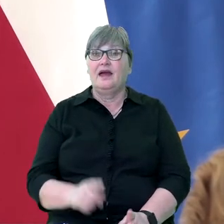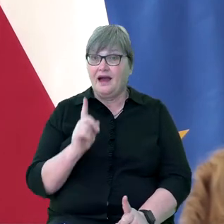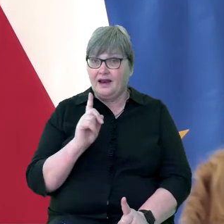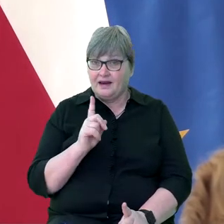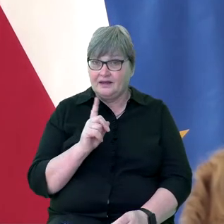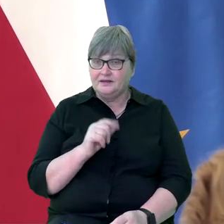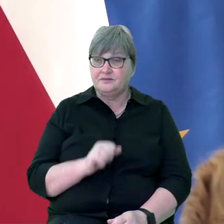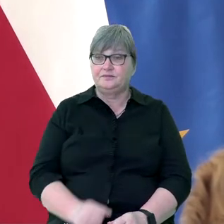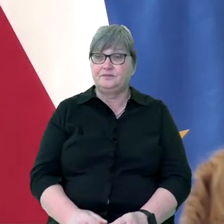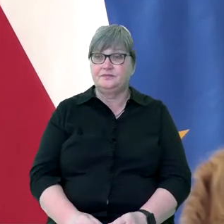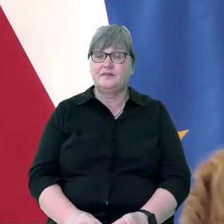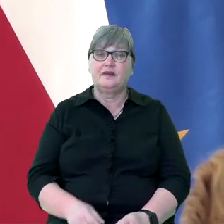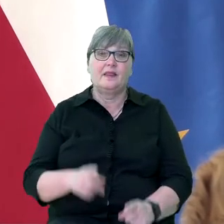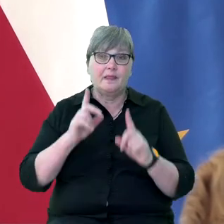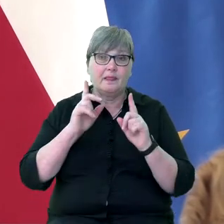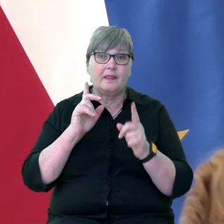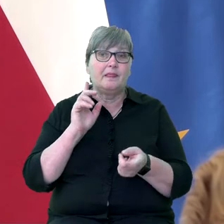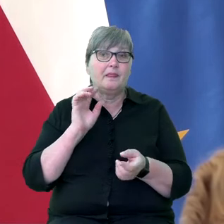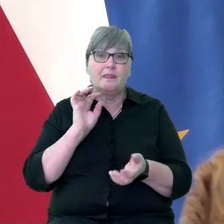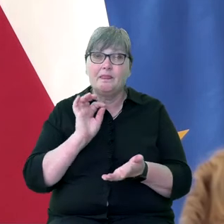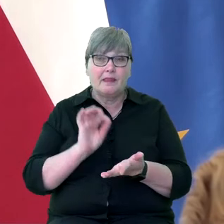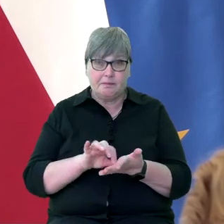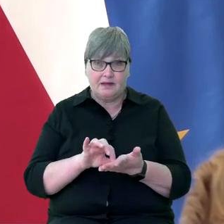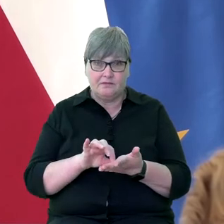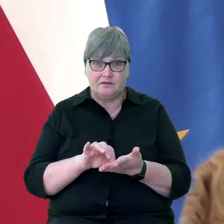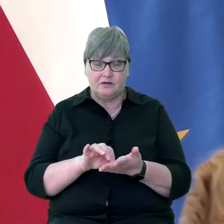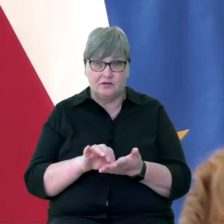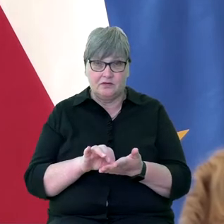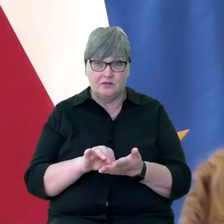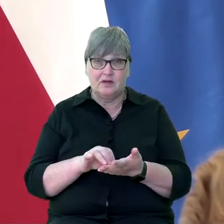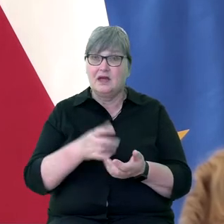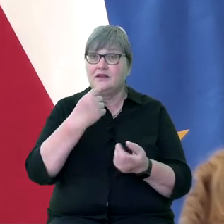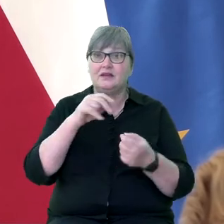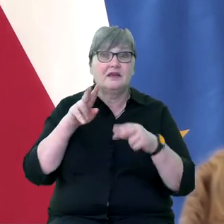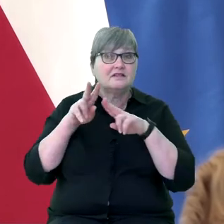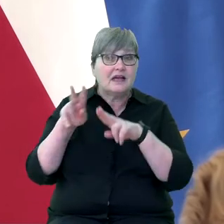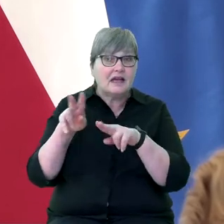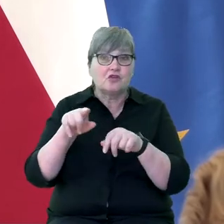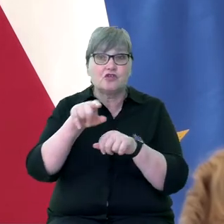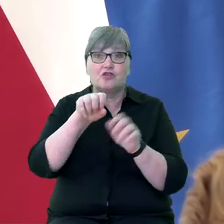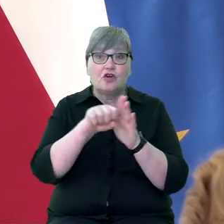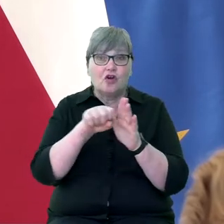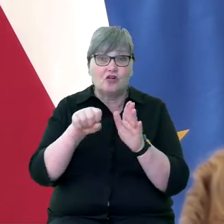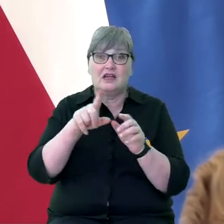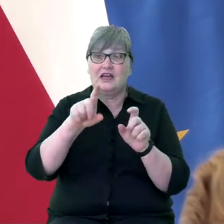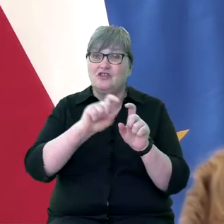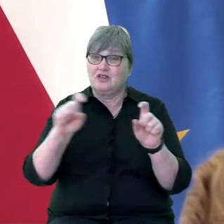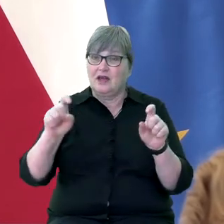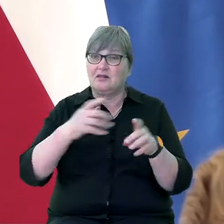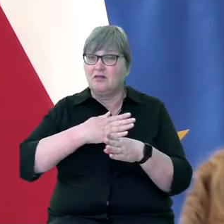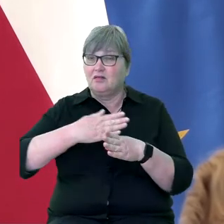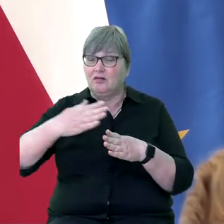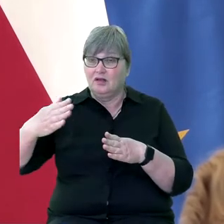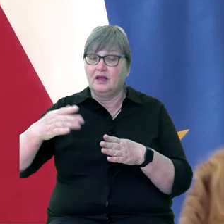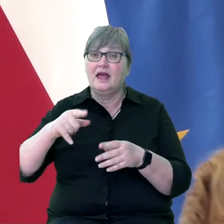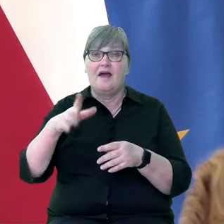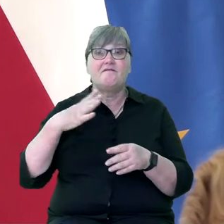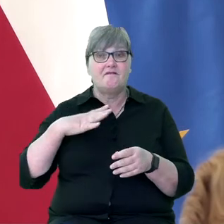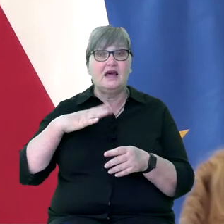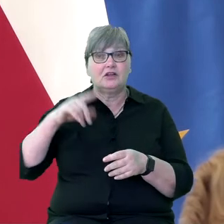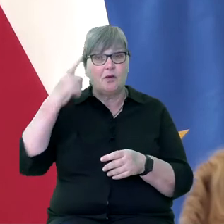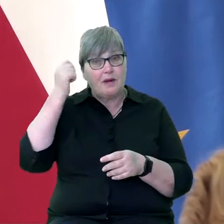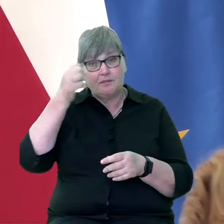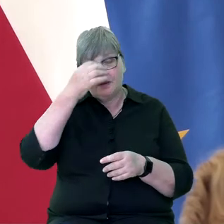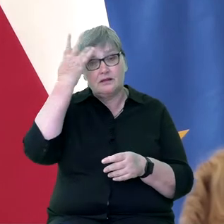Natomiast z całą pewnością, niezależnie od tego upływu czasu, warto pamiętać